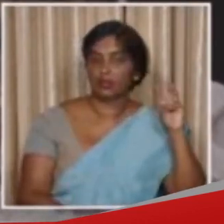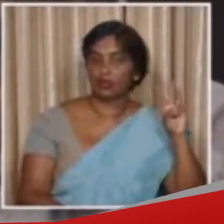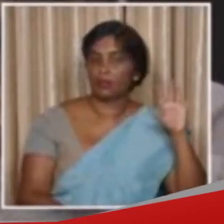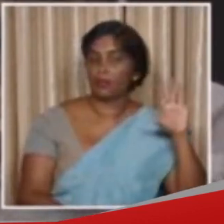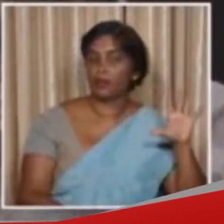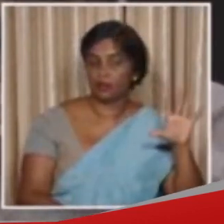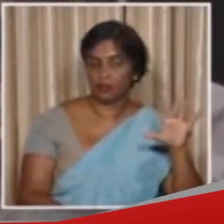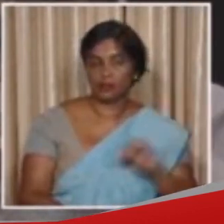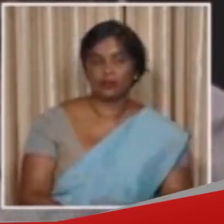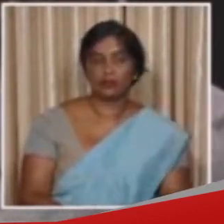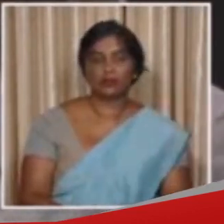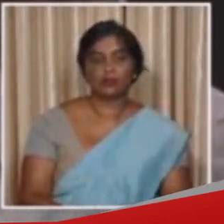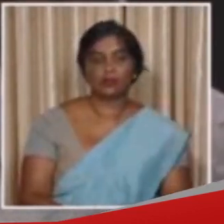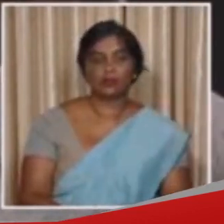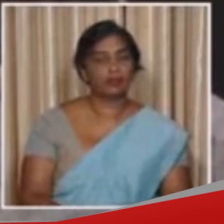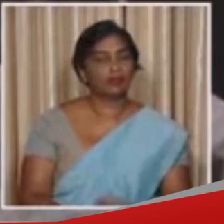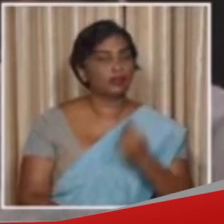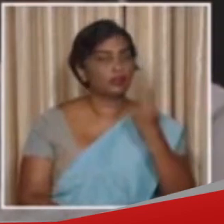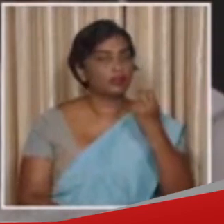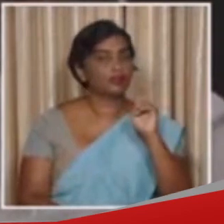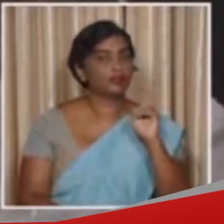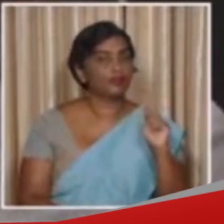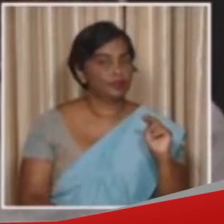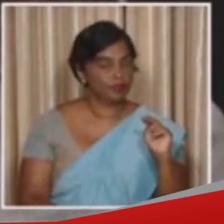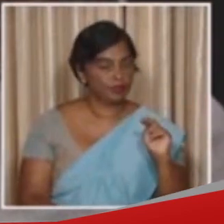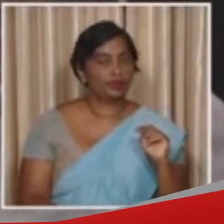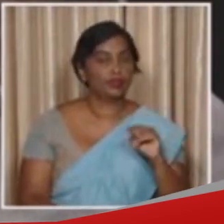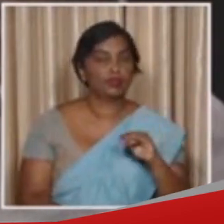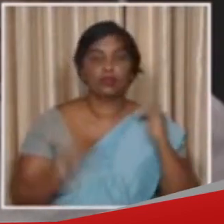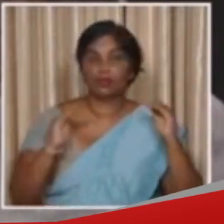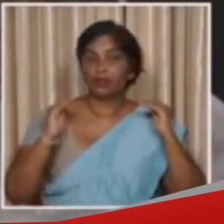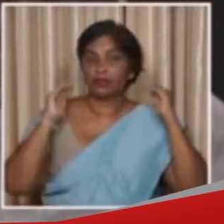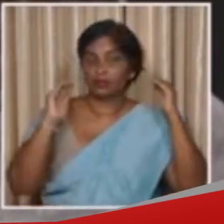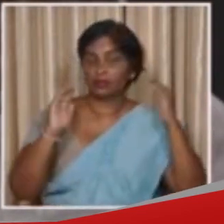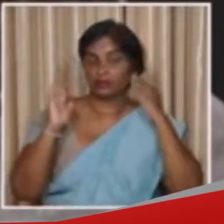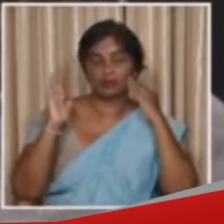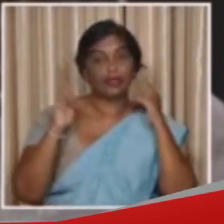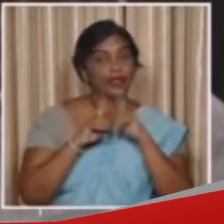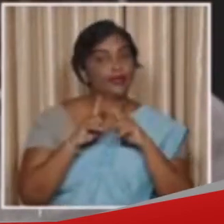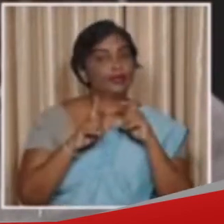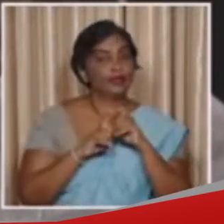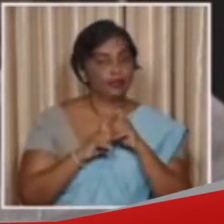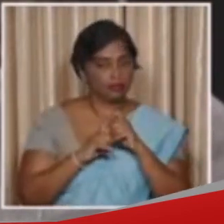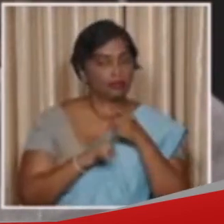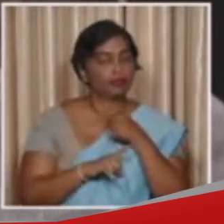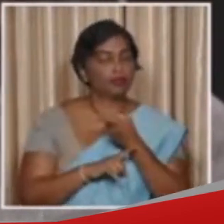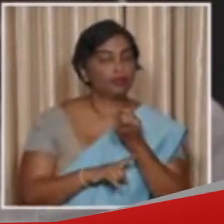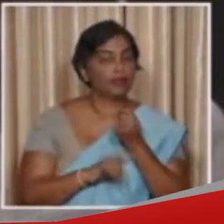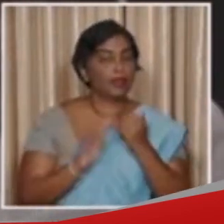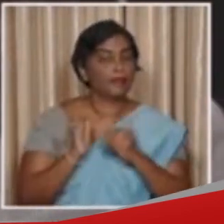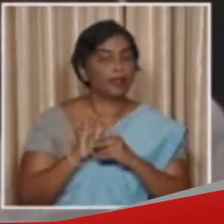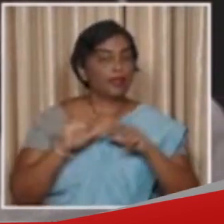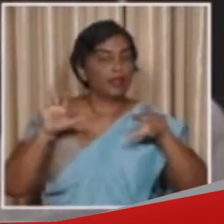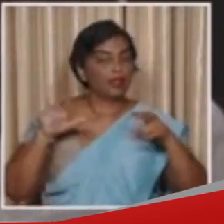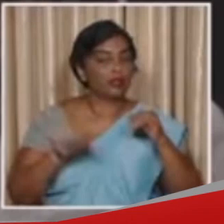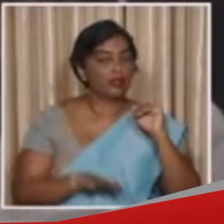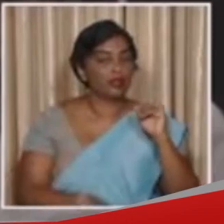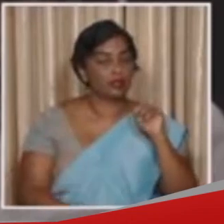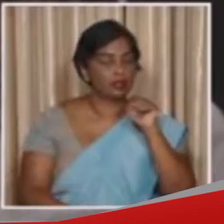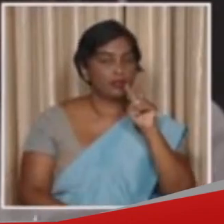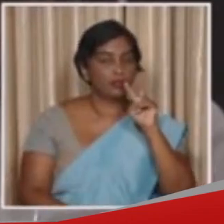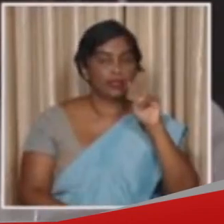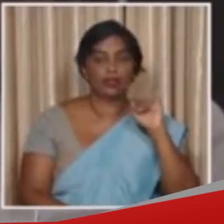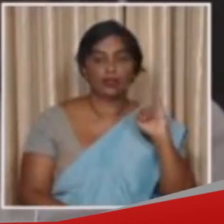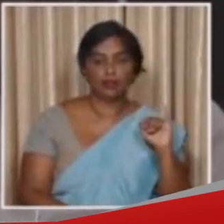794.7135 2020 higher education division allocation එක මිලියන